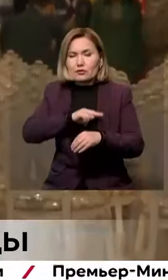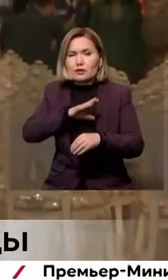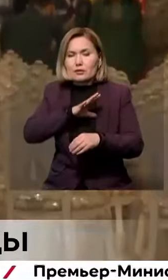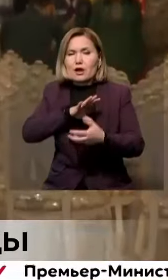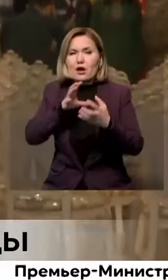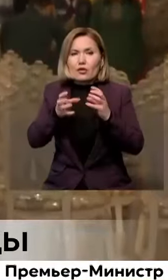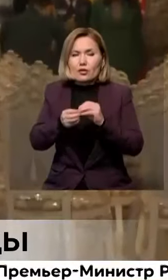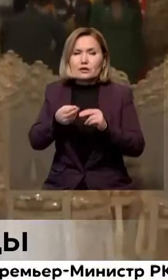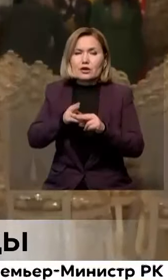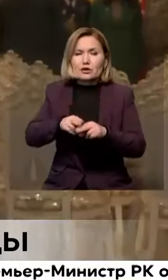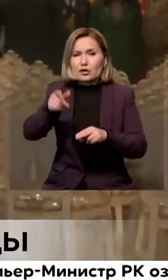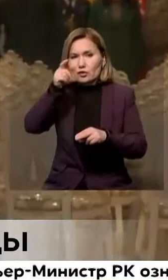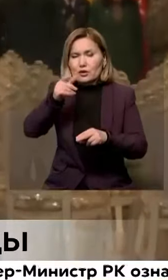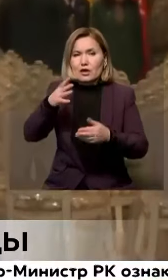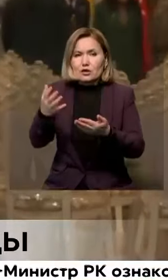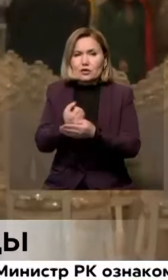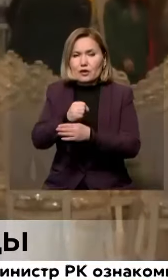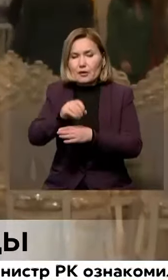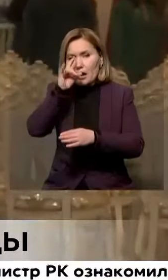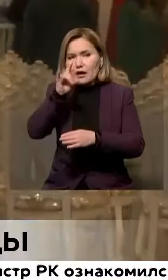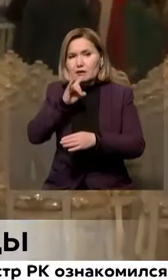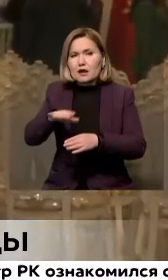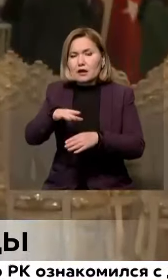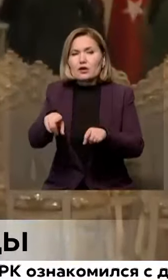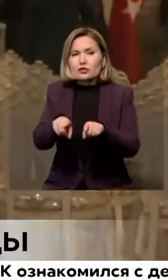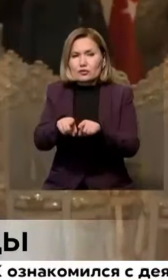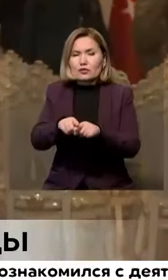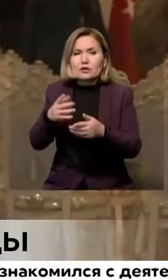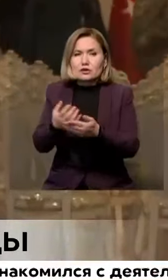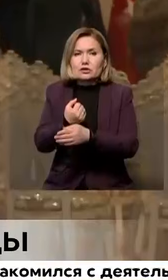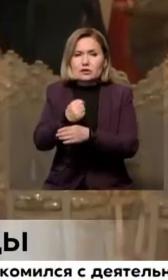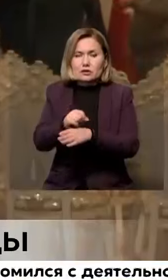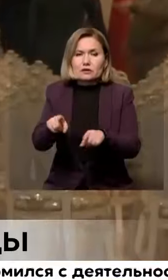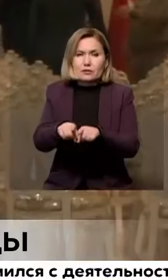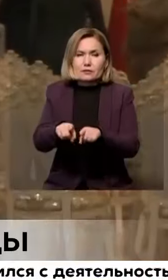Сондықтан Түркияның жеңісі біздің түркі жұртының ортақ жеңісі деп айтуға толық негіз бар.